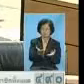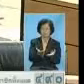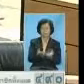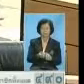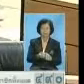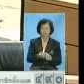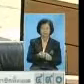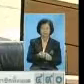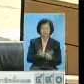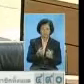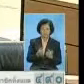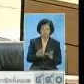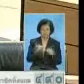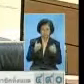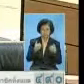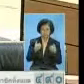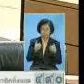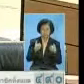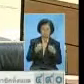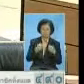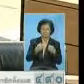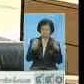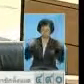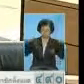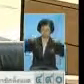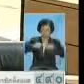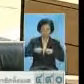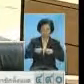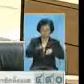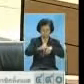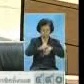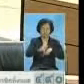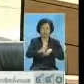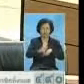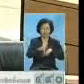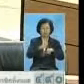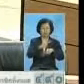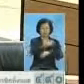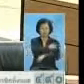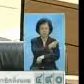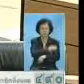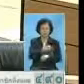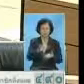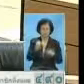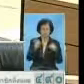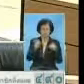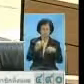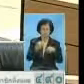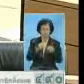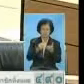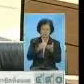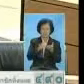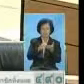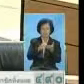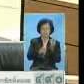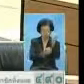ครับแล้วนอกจากนี้เนี่ยก็ยังมีชุดผ่าตัดของแพทย์นี่นะครับสามารถที่เอาส่วนประกอบของยางเข้าไปบางส่วนดีครับเพราะว่า